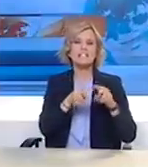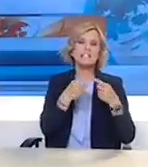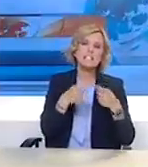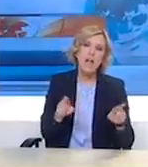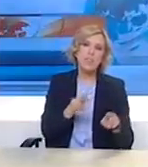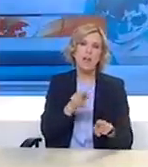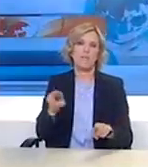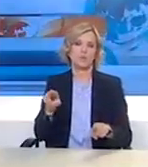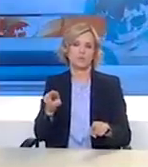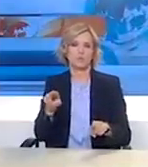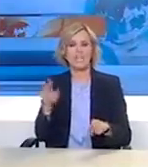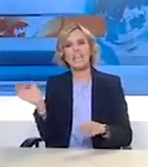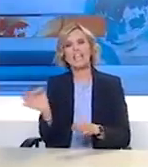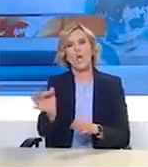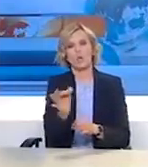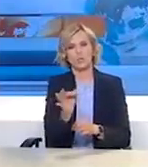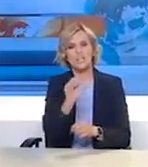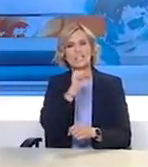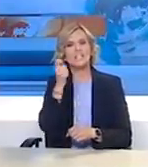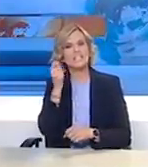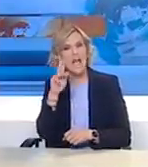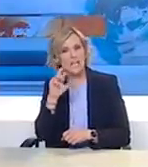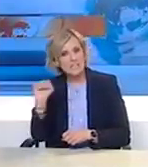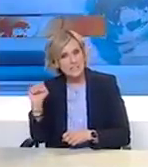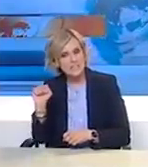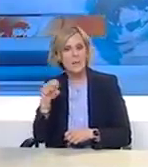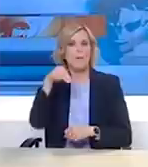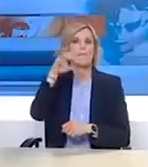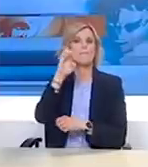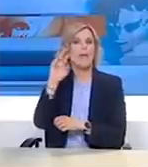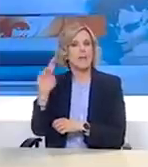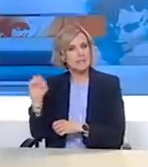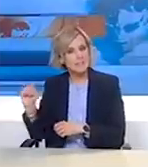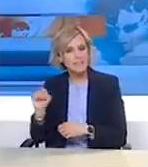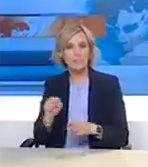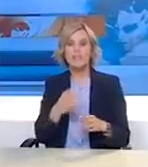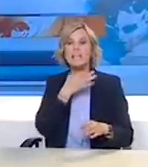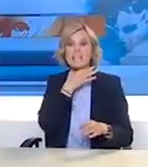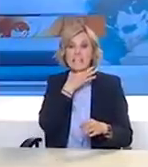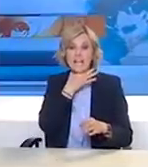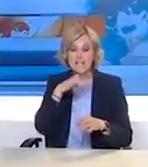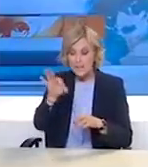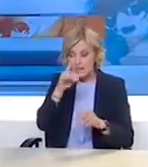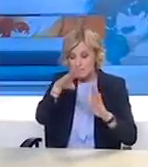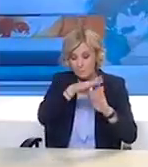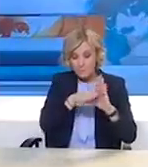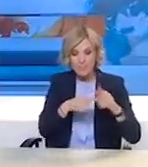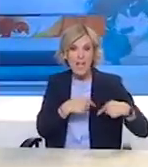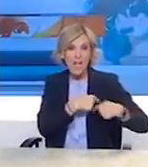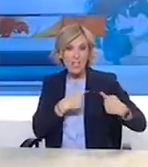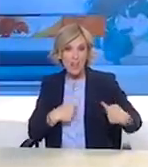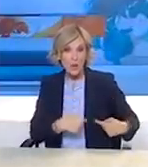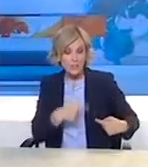ιού όπως ο SARS και ο MERS. Χρειάζεται μια λίστα εθελοντών οι οποίοι έχουν περάσει την νόσο, δεν έχουν κανένα